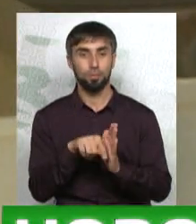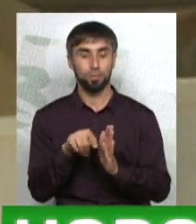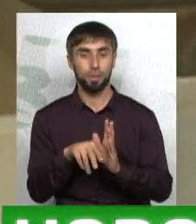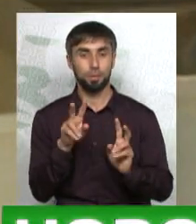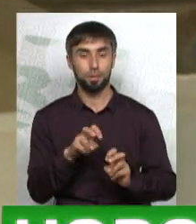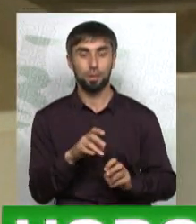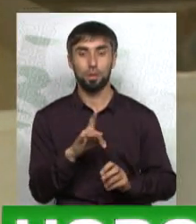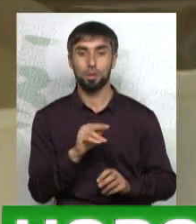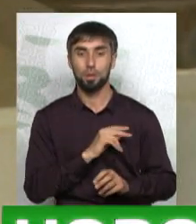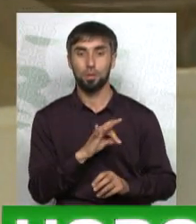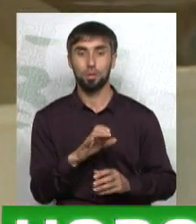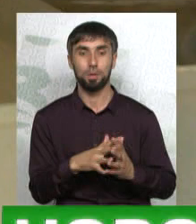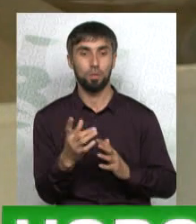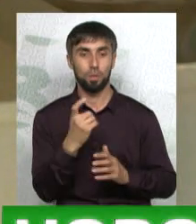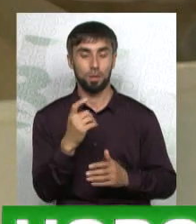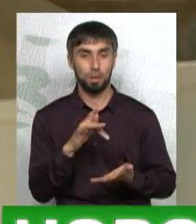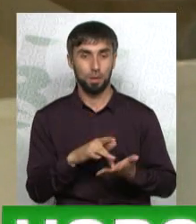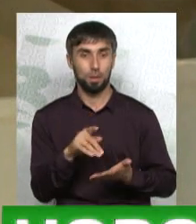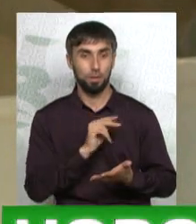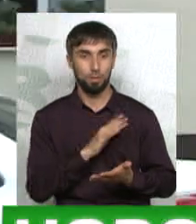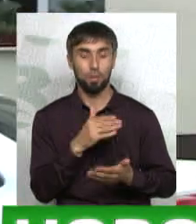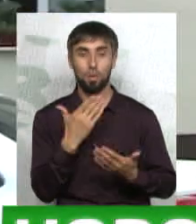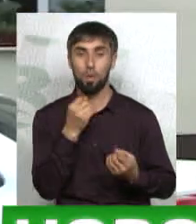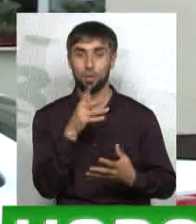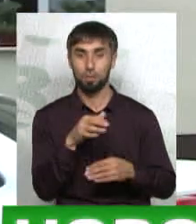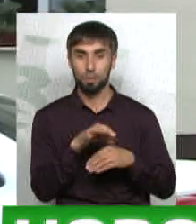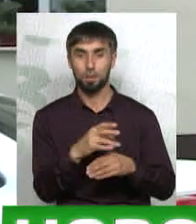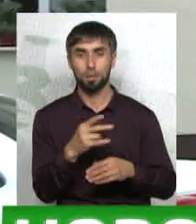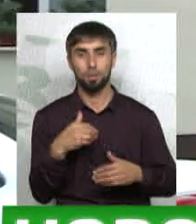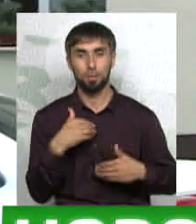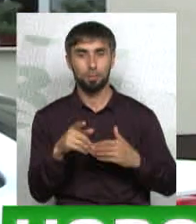работы Россельхозцентра зависит, какой урожай соберут. Нужно только следовать